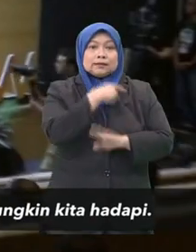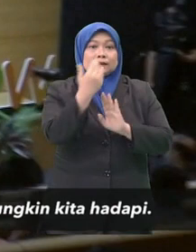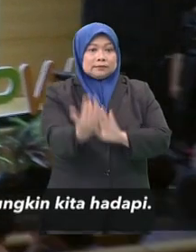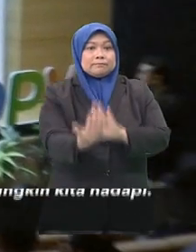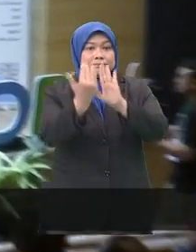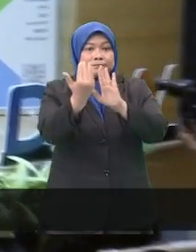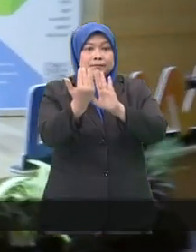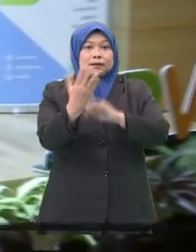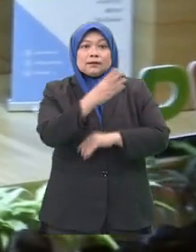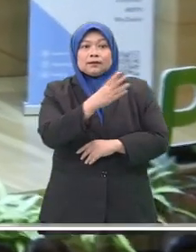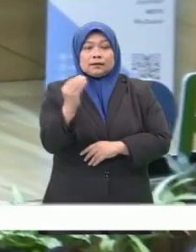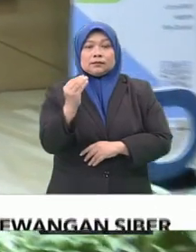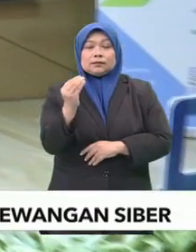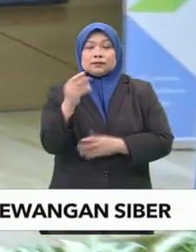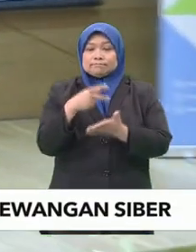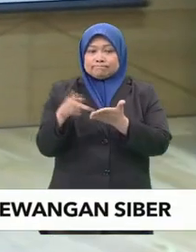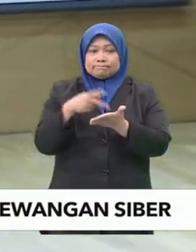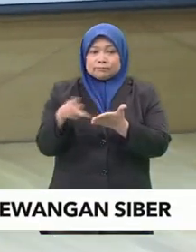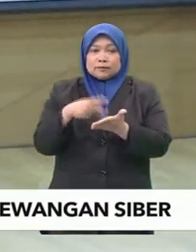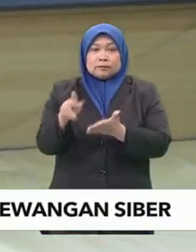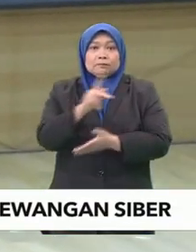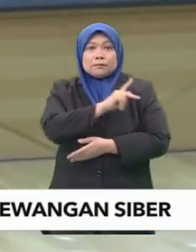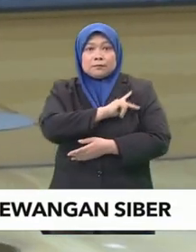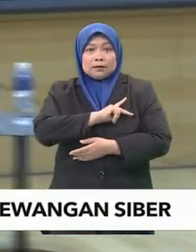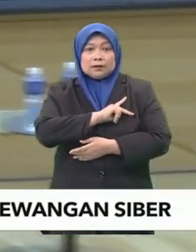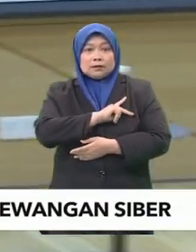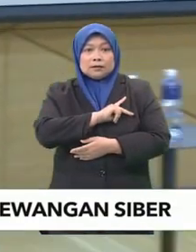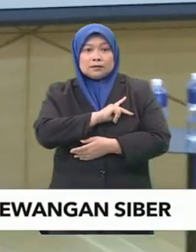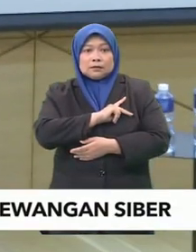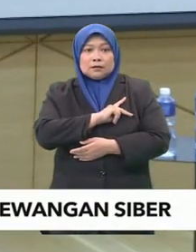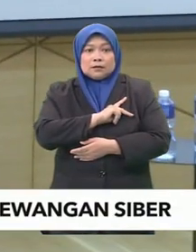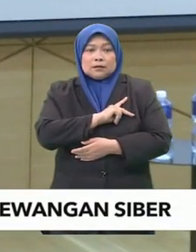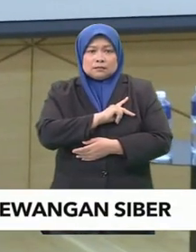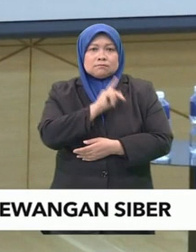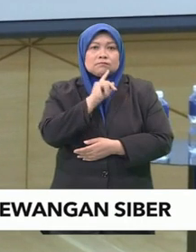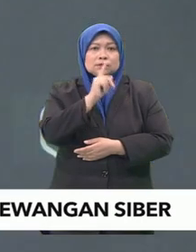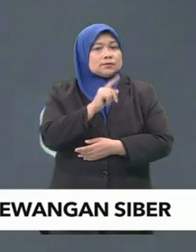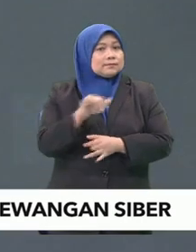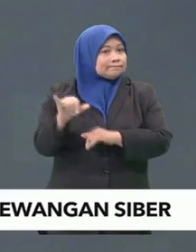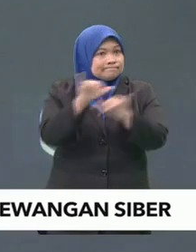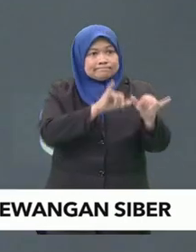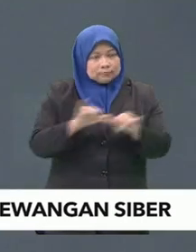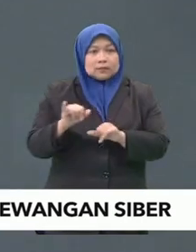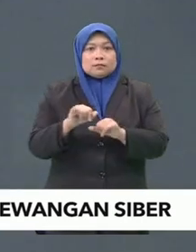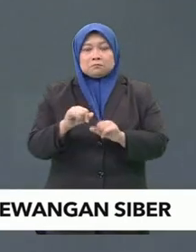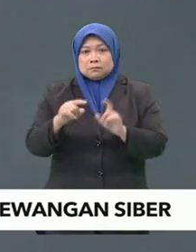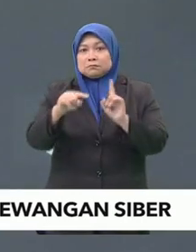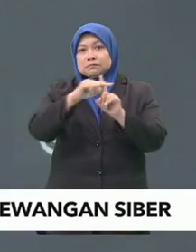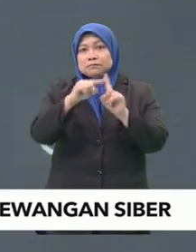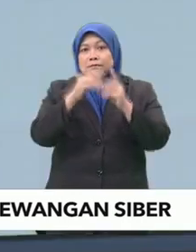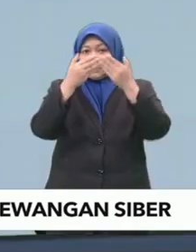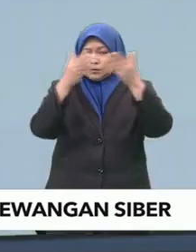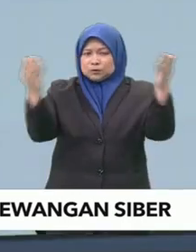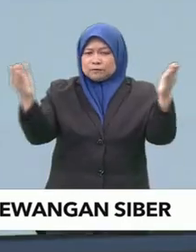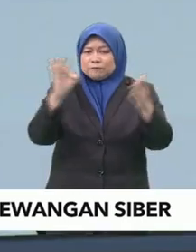sementara itu ketua pembayaran perniagaan gojek Indonesia radius prasana turut Senada dan optimis dengan kemampuan